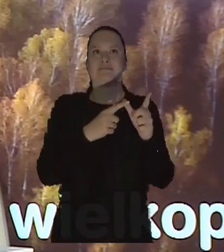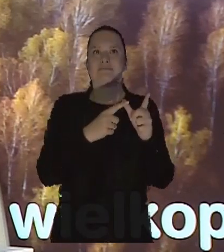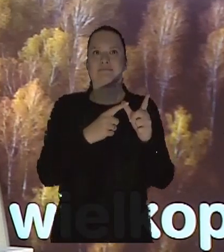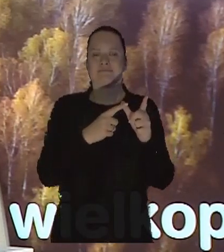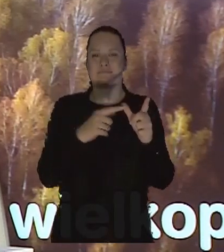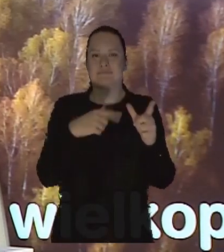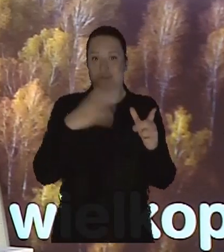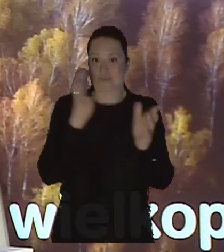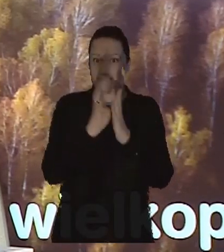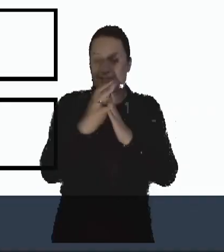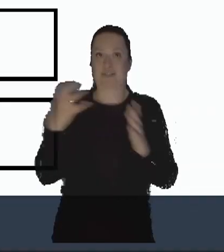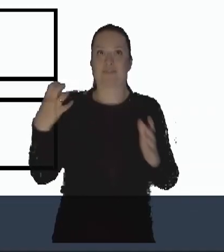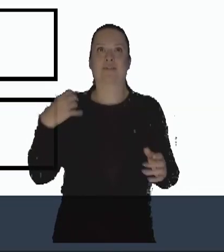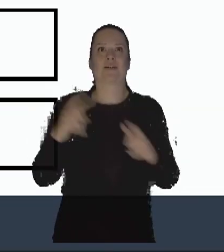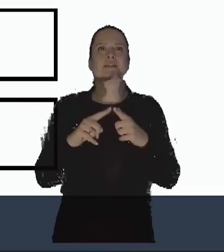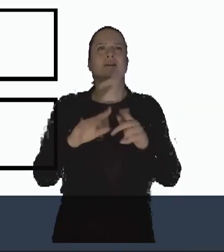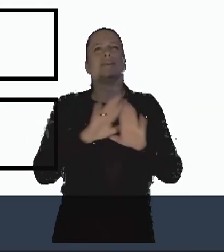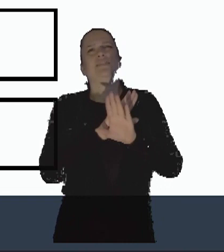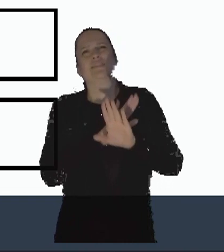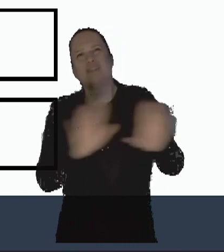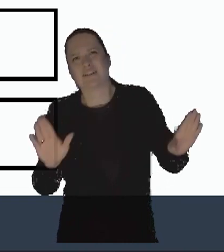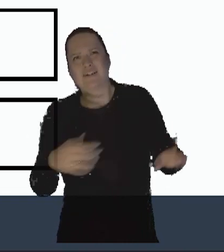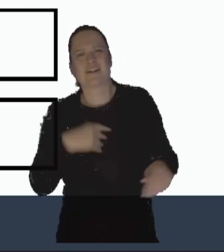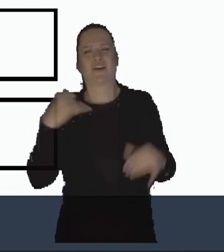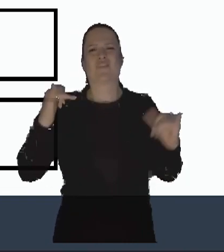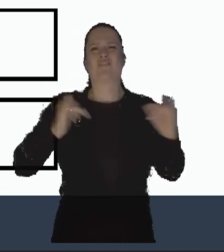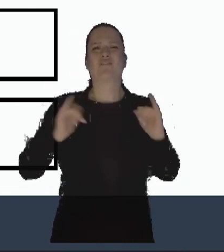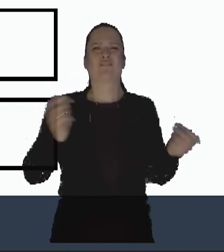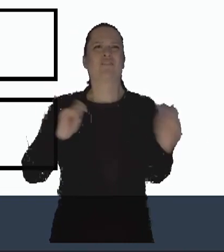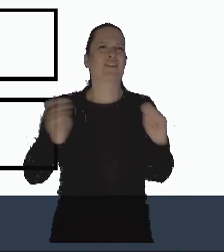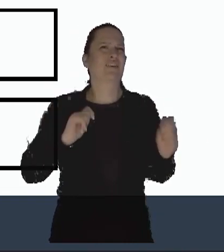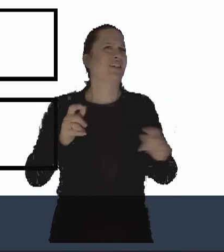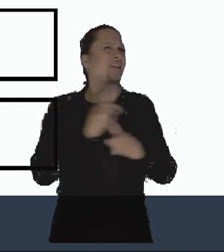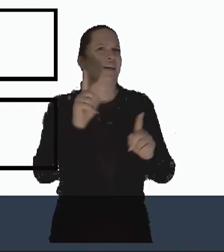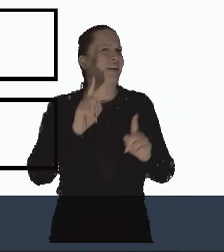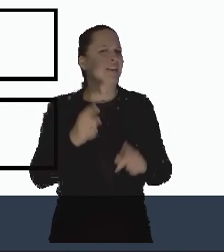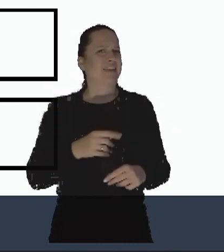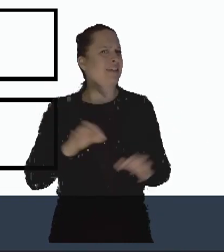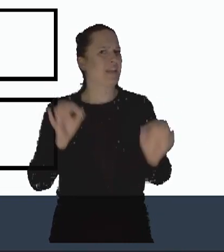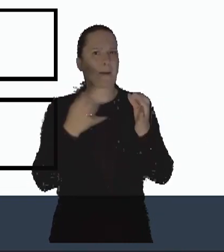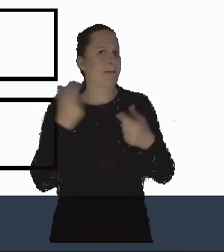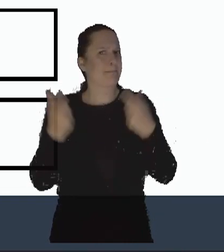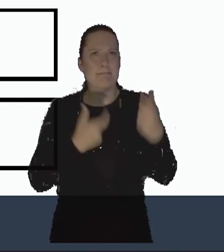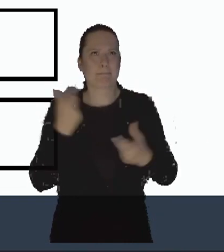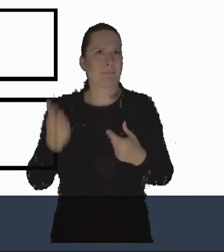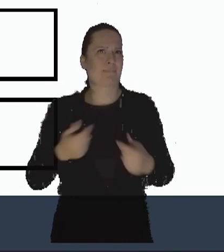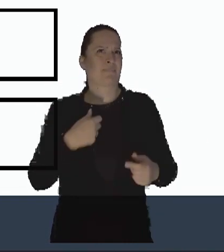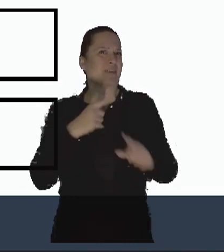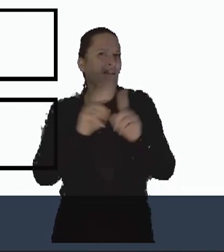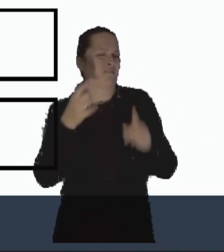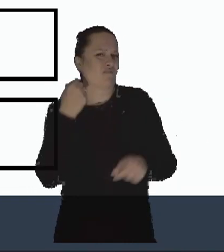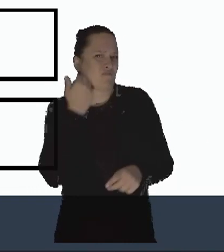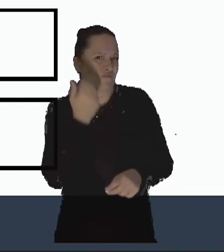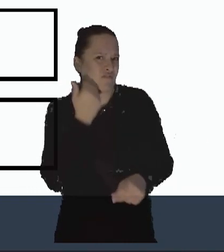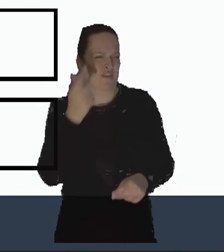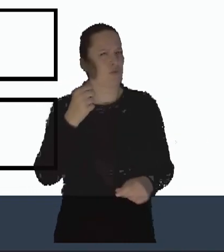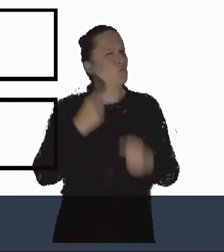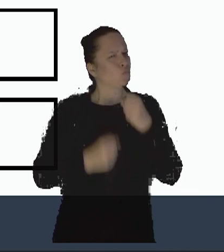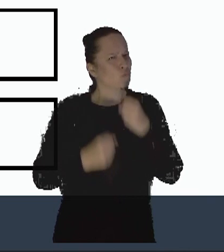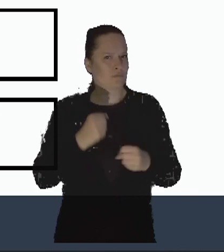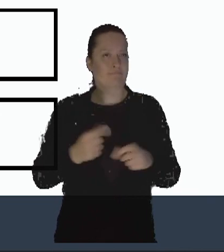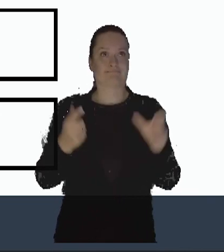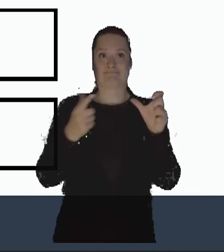XIX wiek, zrezygnowały w ogóle z takiej wycieczki jako niebezpiecznej, a poza tym niemoralnej i zbyt trudnej,